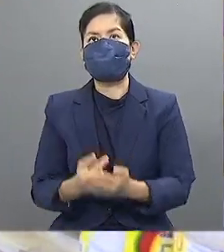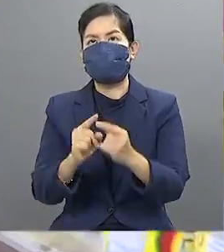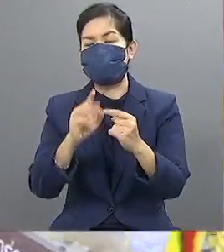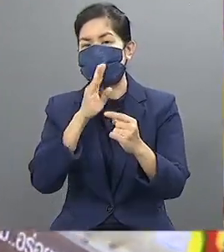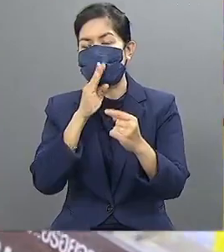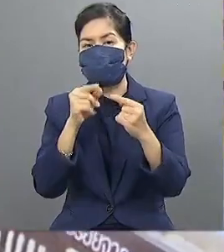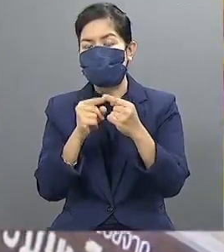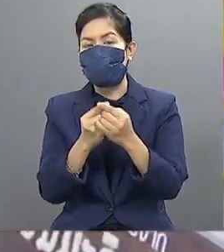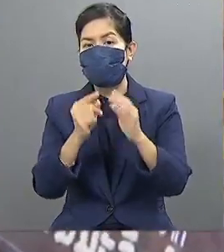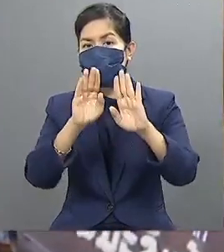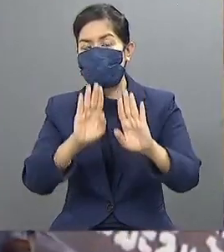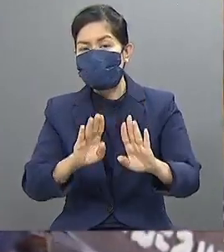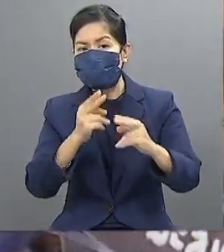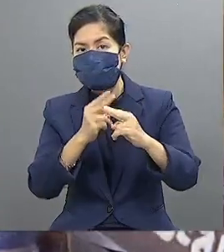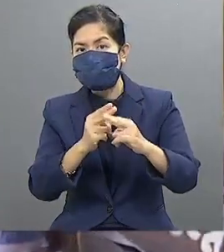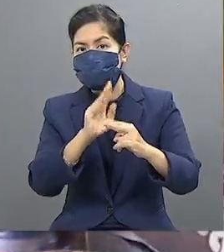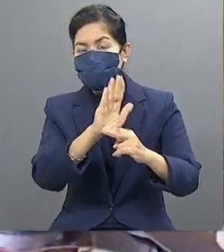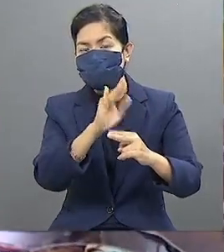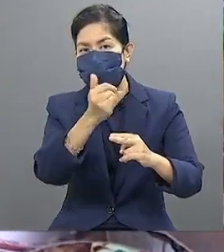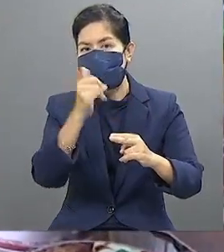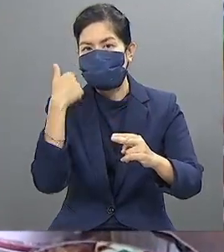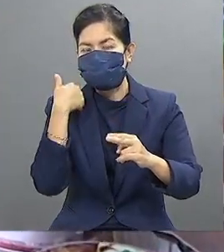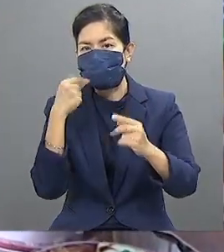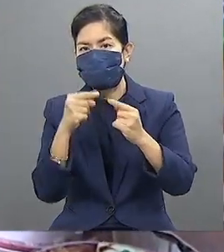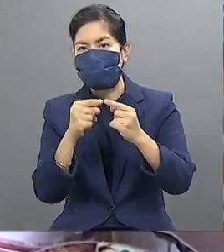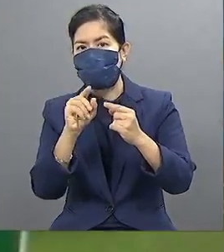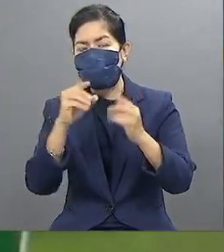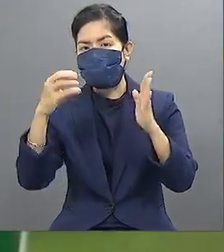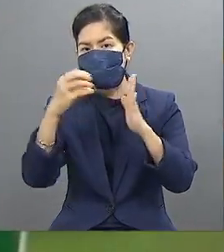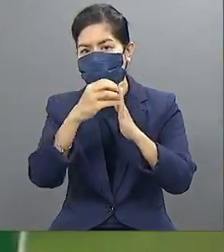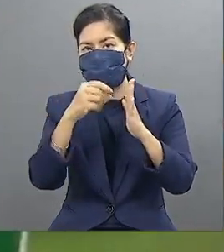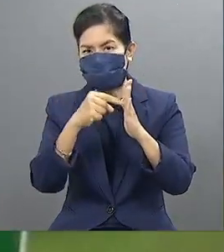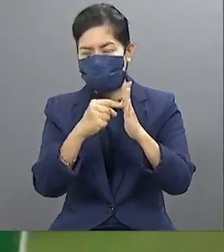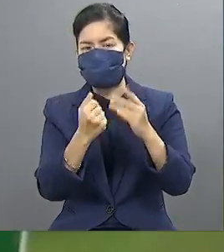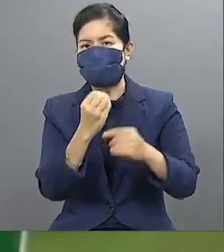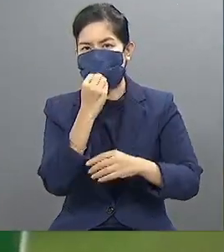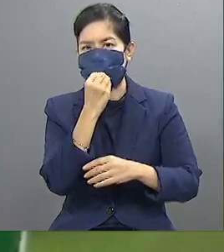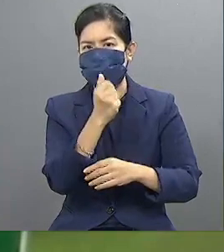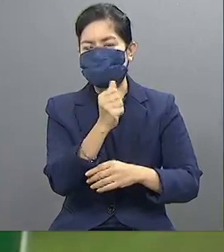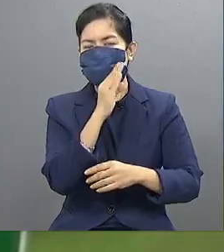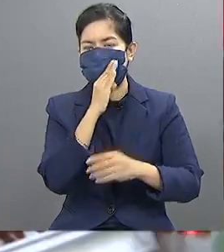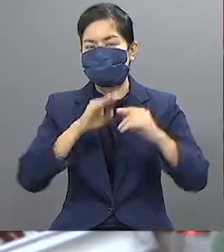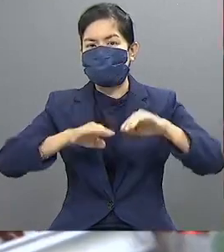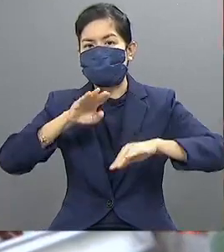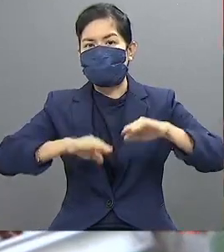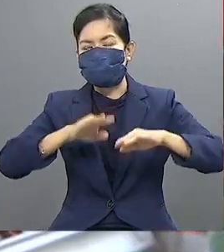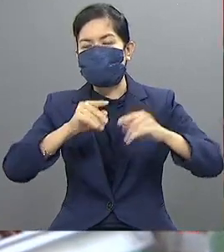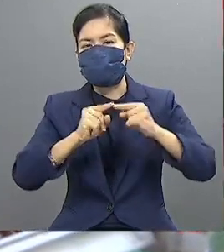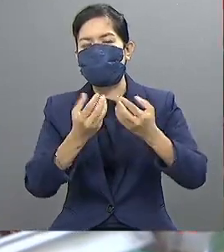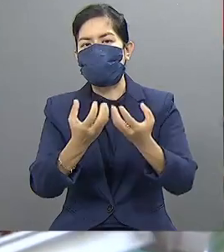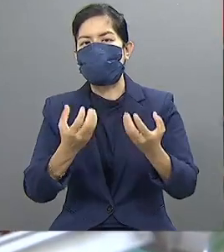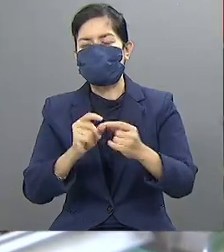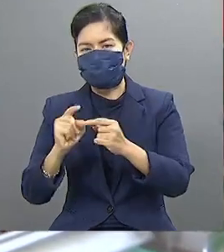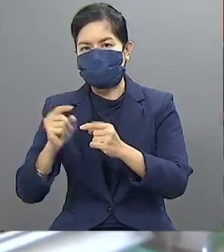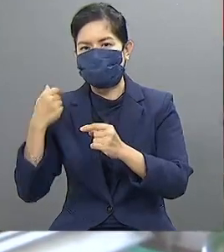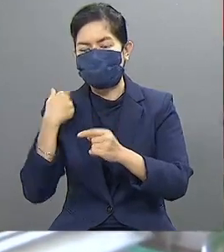ก็จะค่อนข้างจะบอกว่าเขาตัดสินมาแล้วว่าอันนี้ดีต่อสุขภาพเมื่อเทียบกับอาหารในกลุ่มเดียวกัน อ๋อเพราะฉะนั้นครั้งต่อไปเวลา